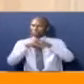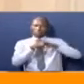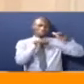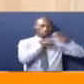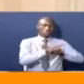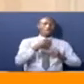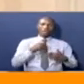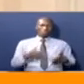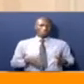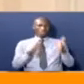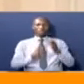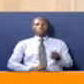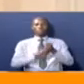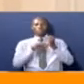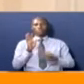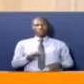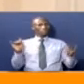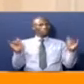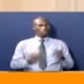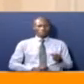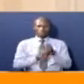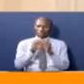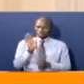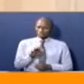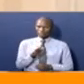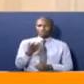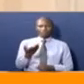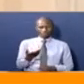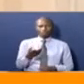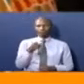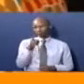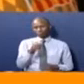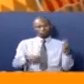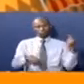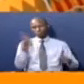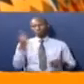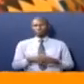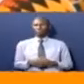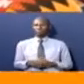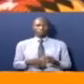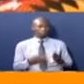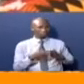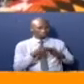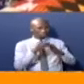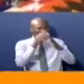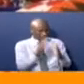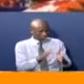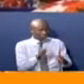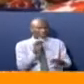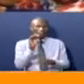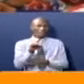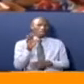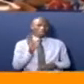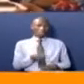ya kuungamanamo na kuma support na kuhakikisha kana ni masinda. Ndongoi isu nisia kuulia aka alame